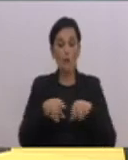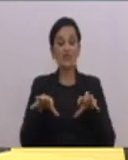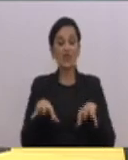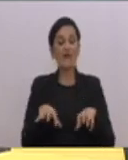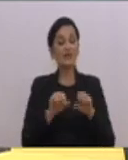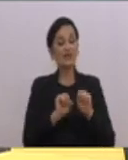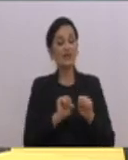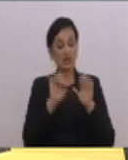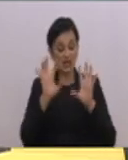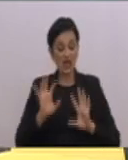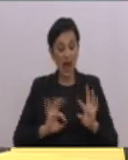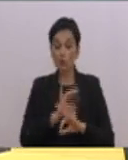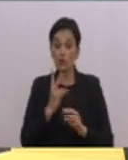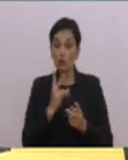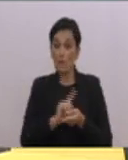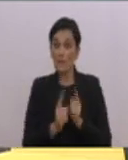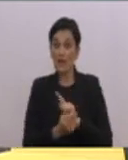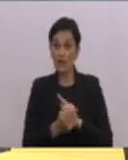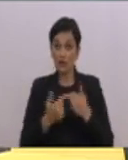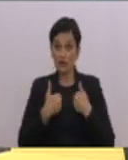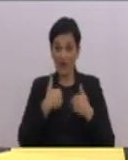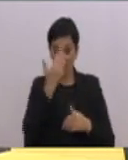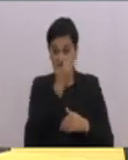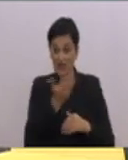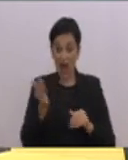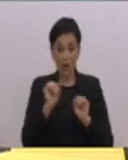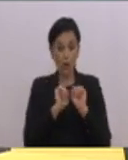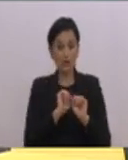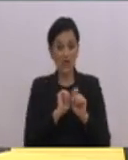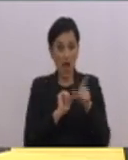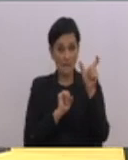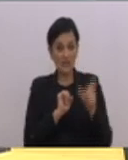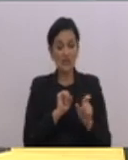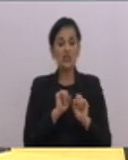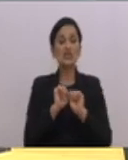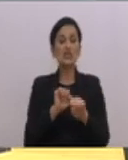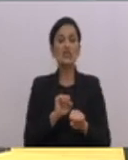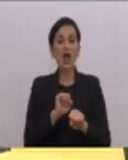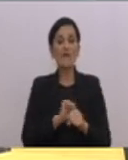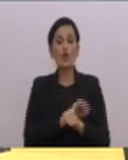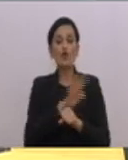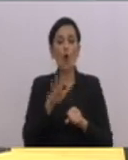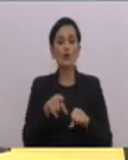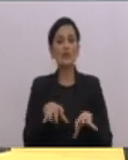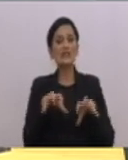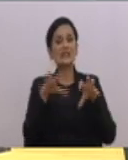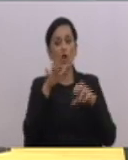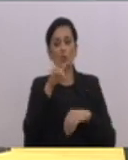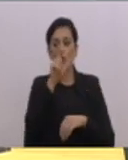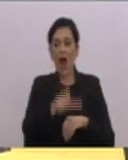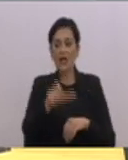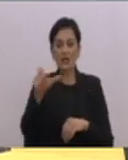ამ კანონ პროექტს. პირიქით უნდა ხდებოდეს, აი როგორ ჩვენი სახალხო დამცველი იცავდა კორონა ისტერიის დროს